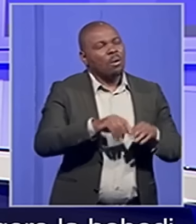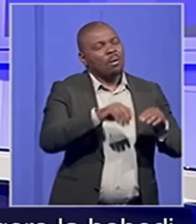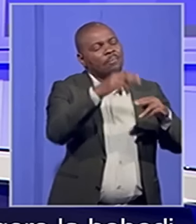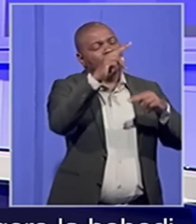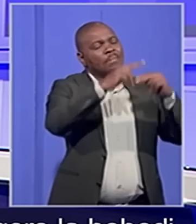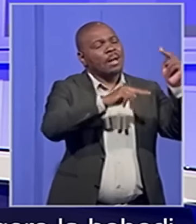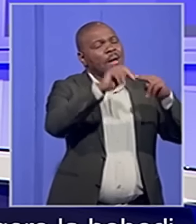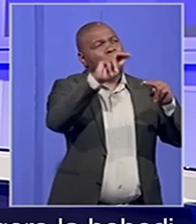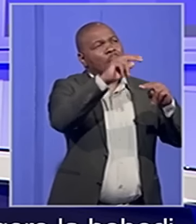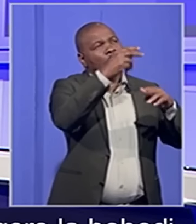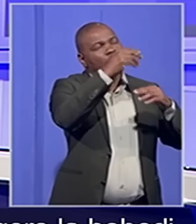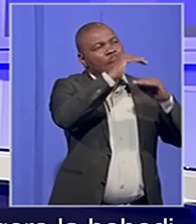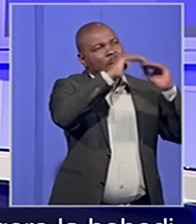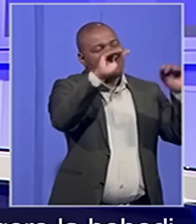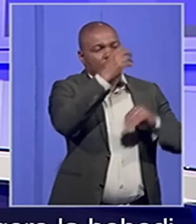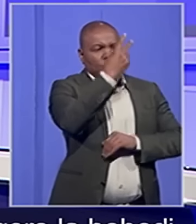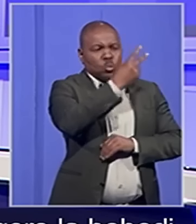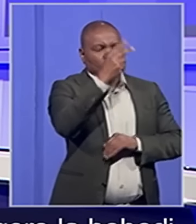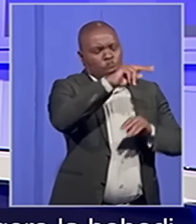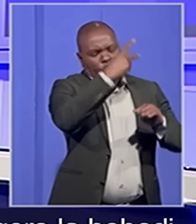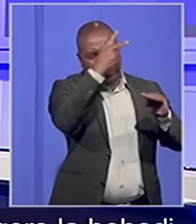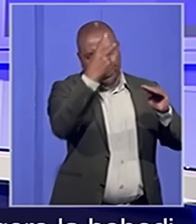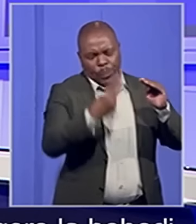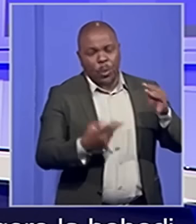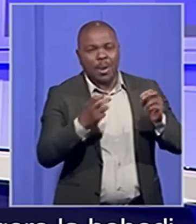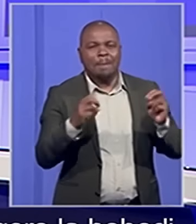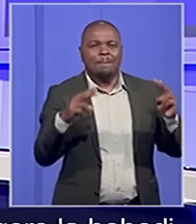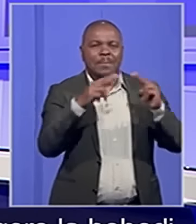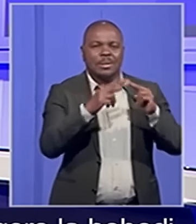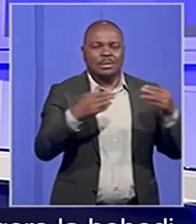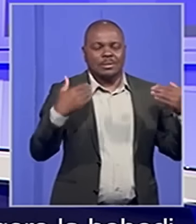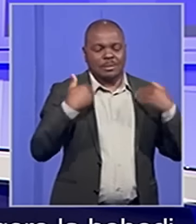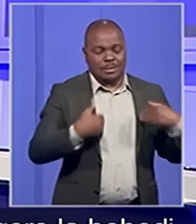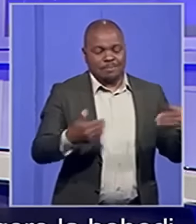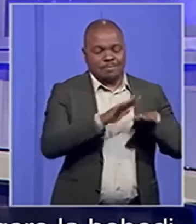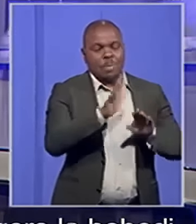ka hoteleng ya ka Paris gomme o tla bolokwa ka Sontaga.